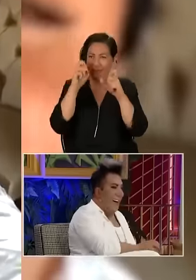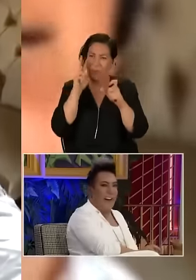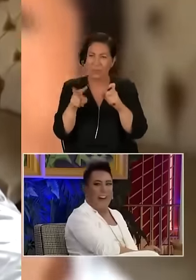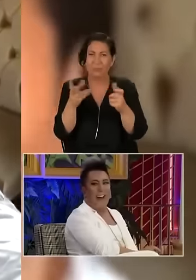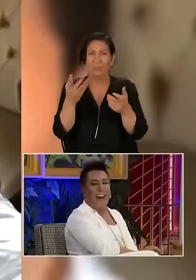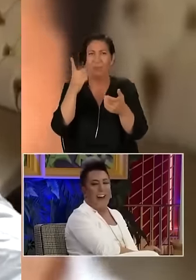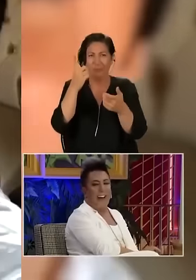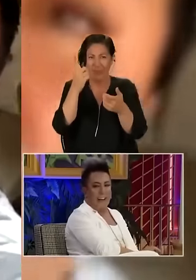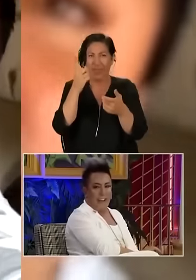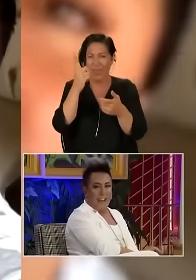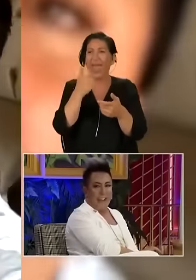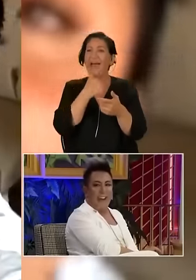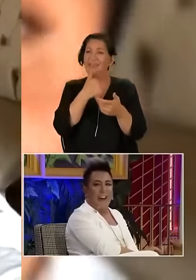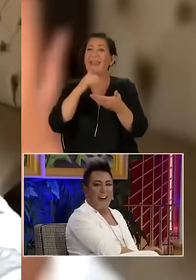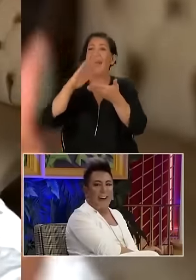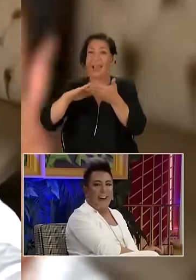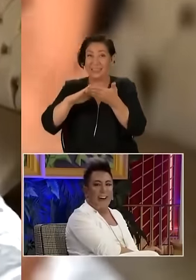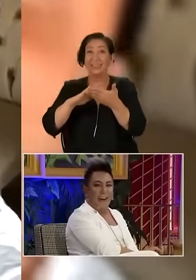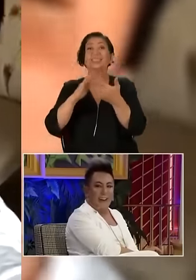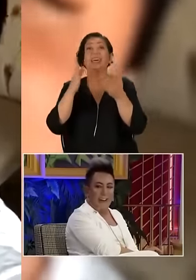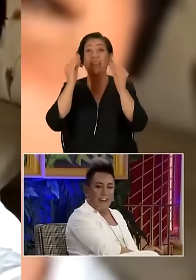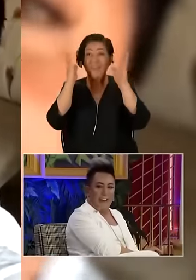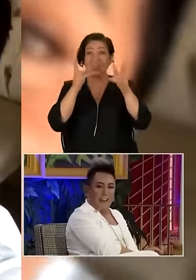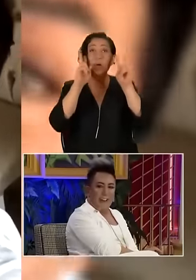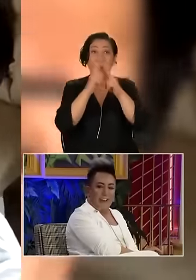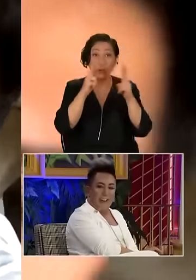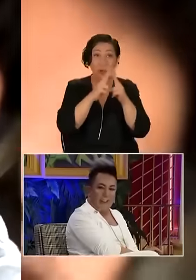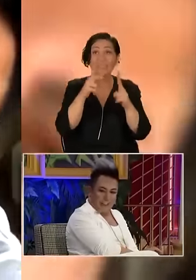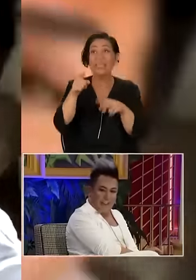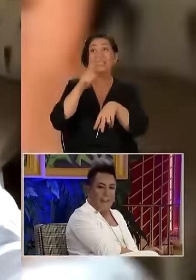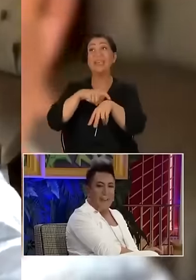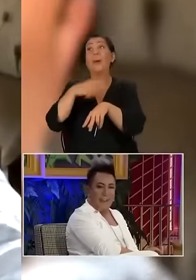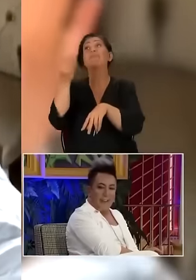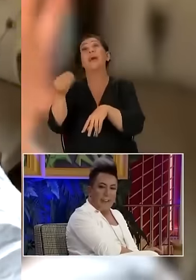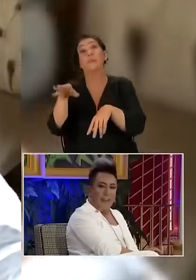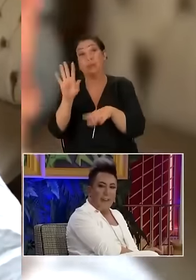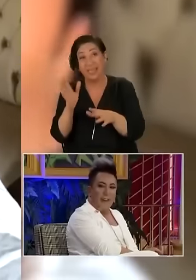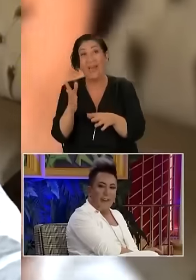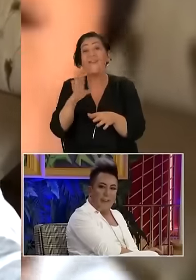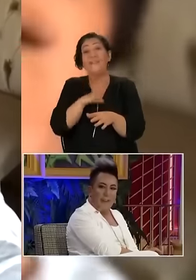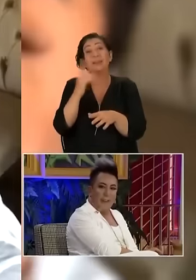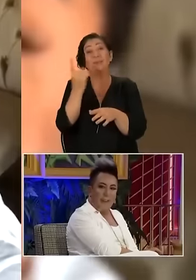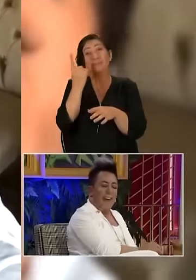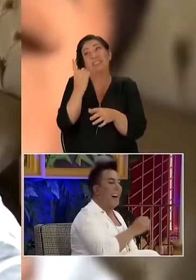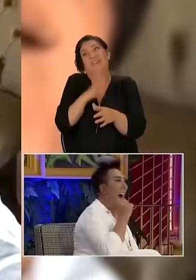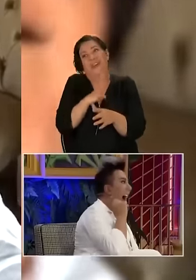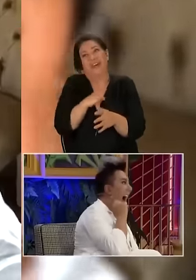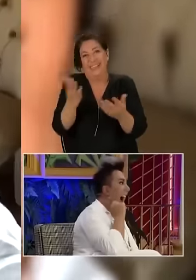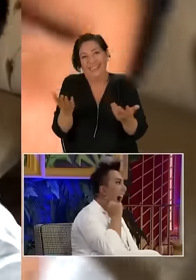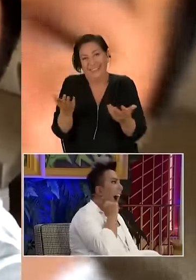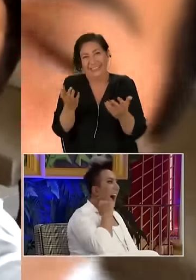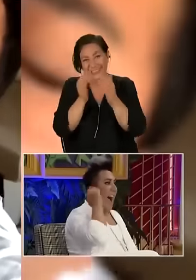bir erkek arkadaşıyla daha çok görüşüyorsa, sana zaman ayırmıyorsa vardır bu işte.